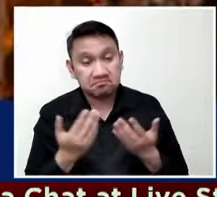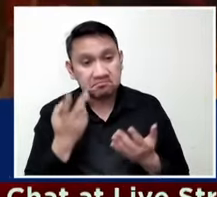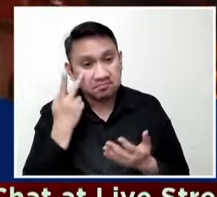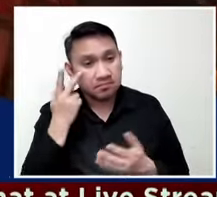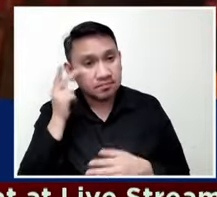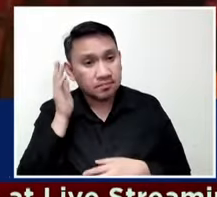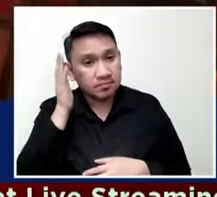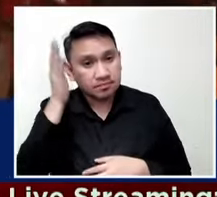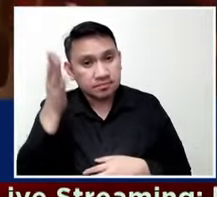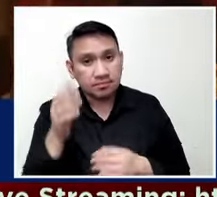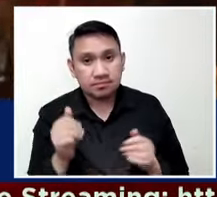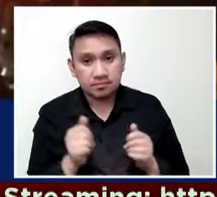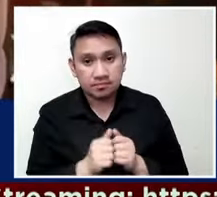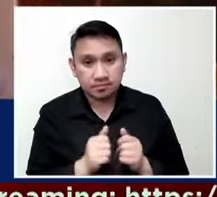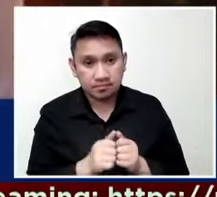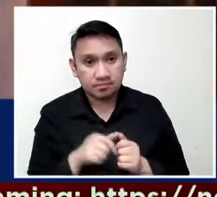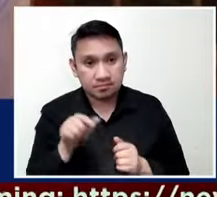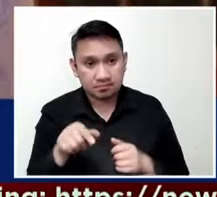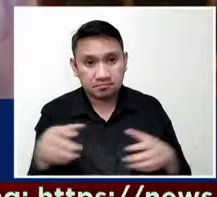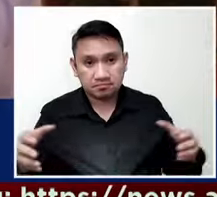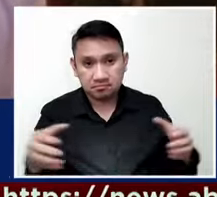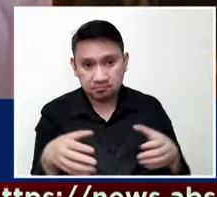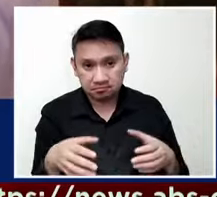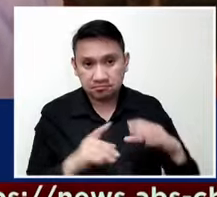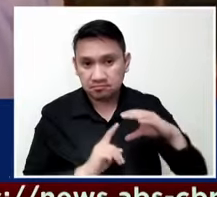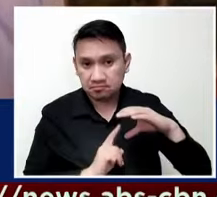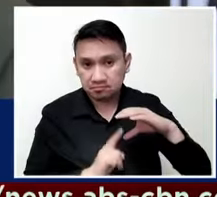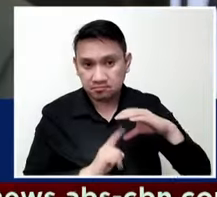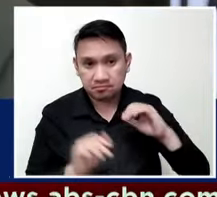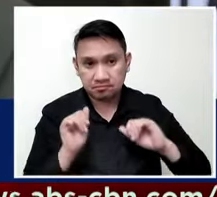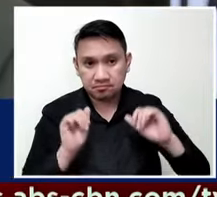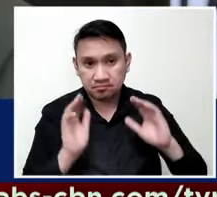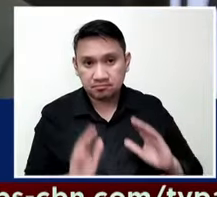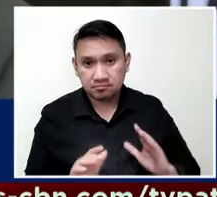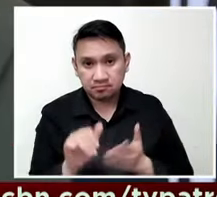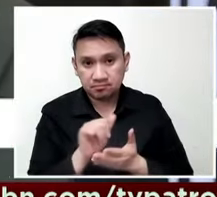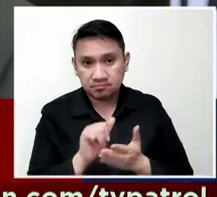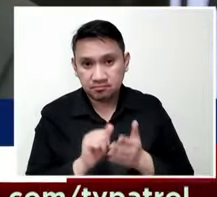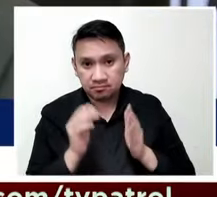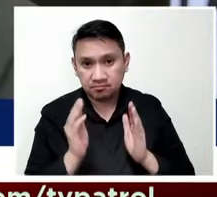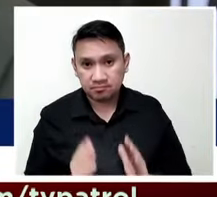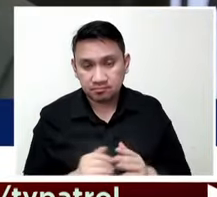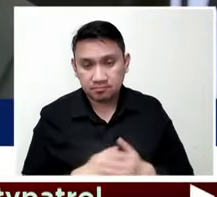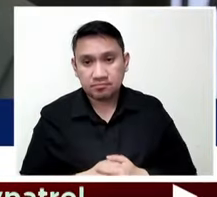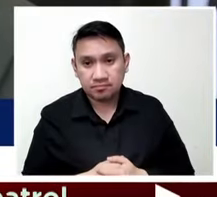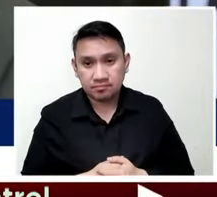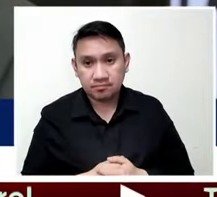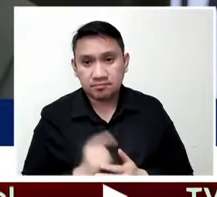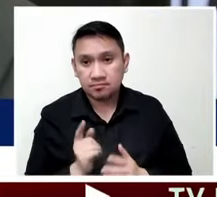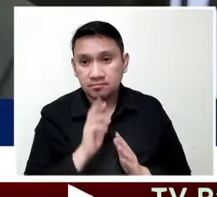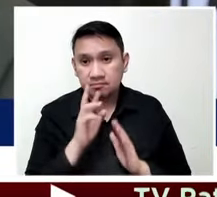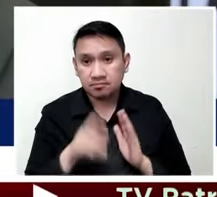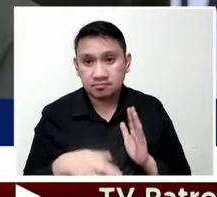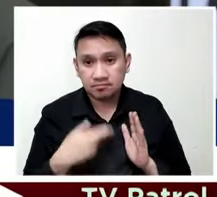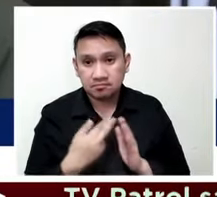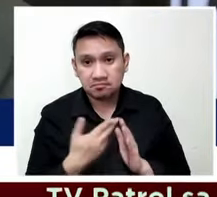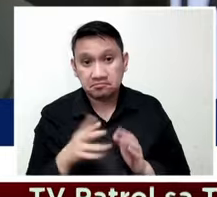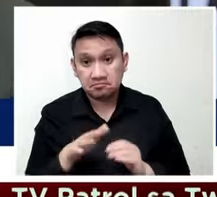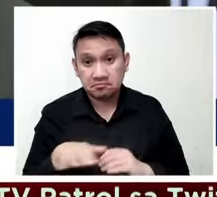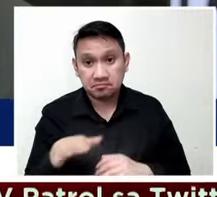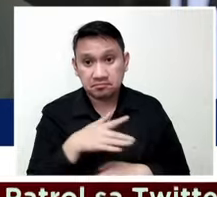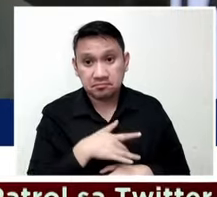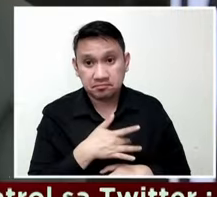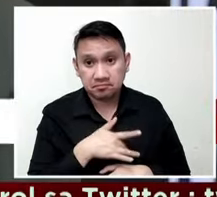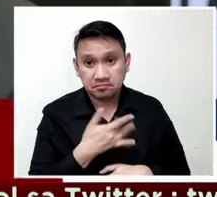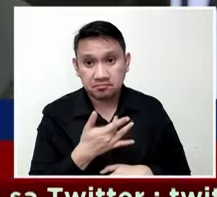na makasama ang Star Magic Artists. What role will I play? It is something that they feel would benefit